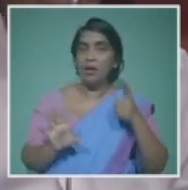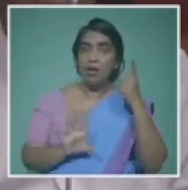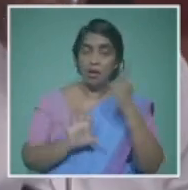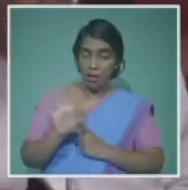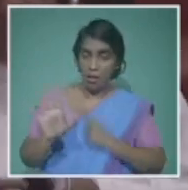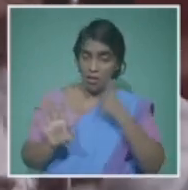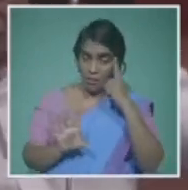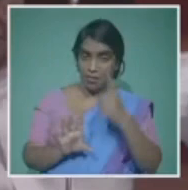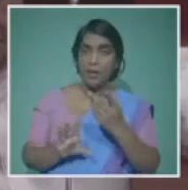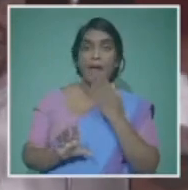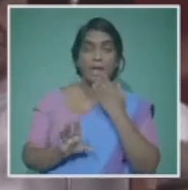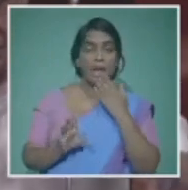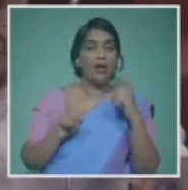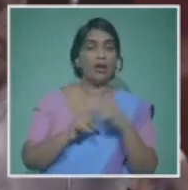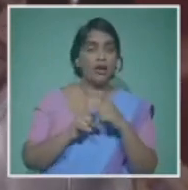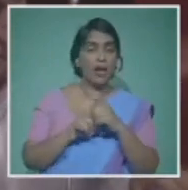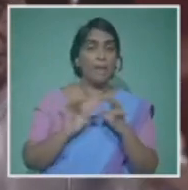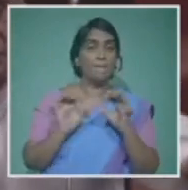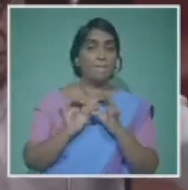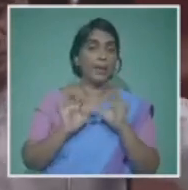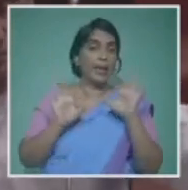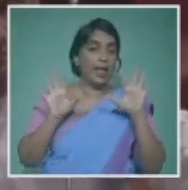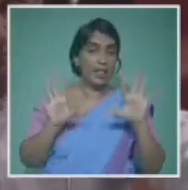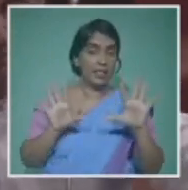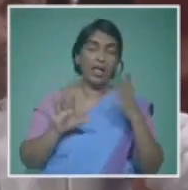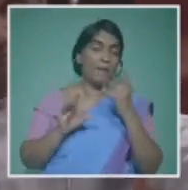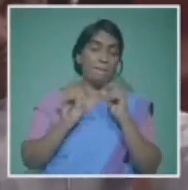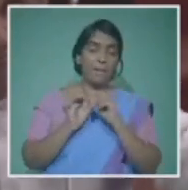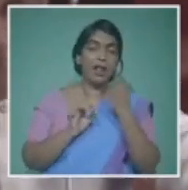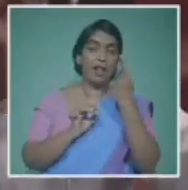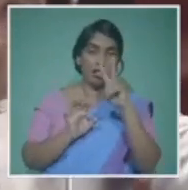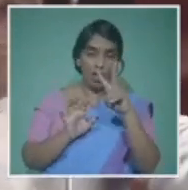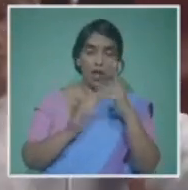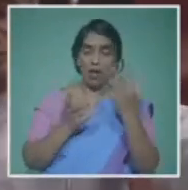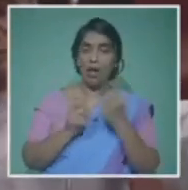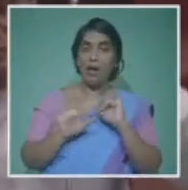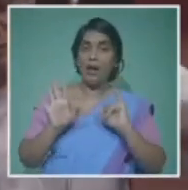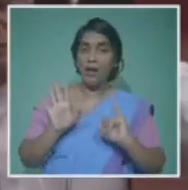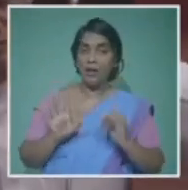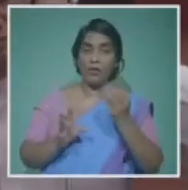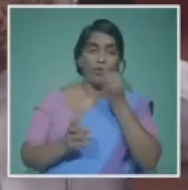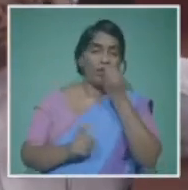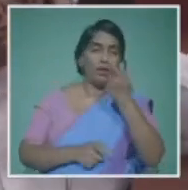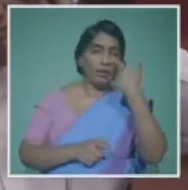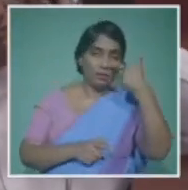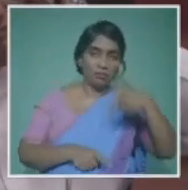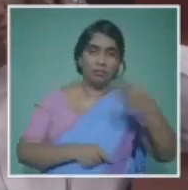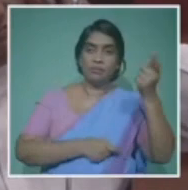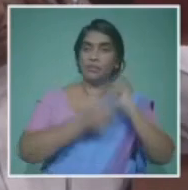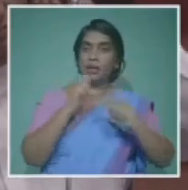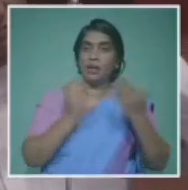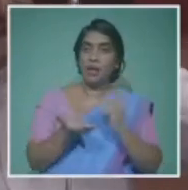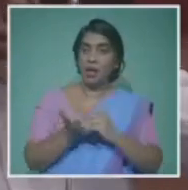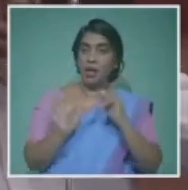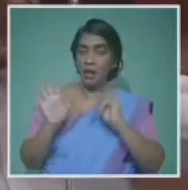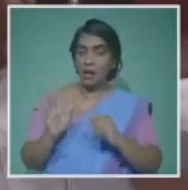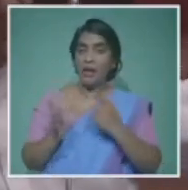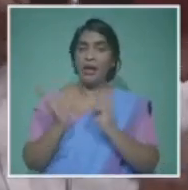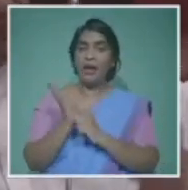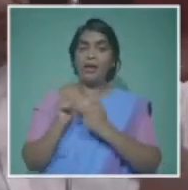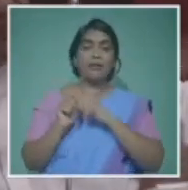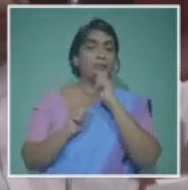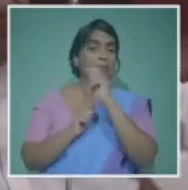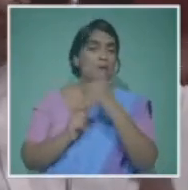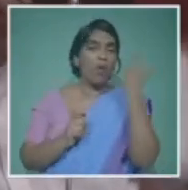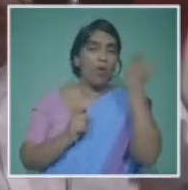අවුරුද්දකට ඇමරිකාන් ඩොලර් බිලියන් 10ක් කොට 12ක් කොට කතා කරලා තිබුණා. හයක් අත්‍යවශ්‍ය භාණ්ඩ ඉන්ධන වලටයි ඉතුරු අය නැහැ කියන්න. කොහොමද ඒක හොයාගන්නේ